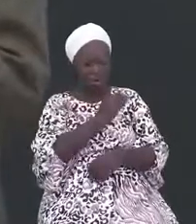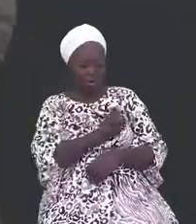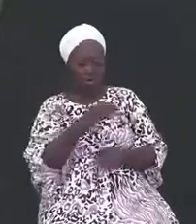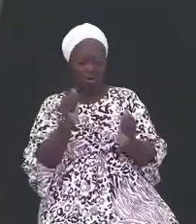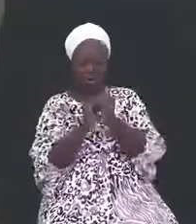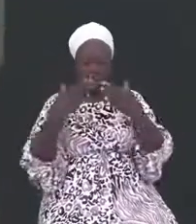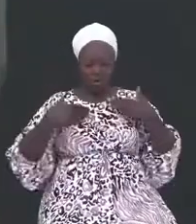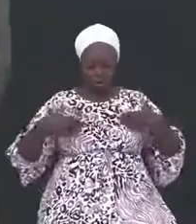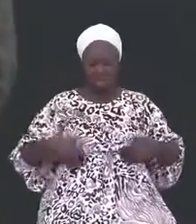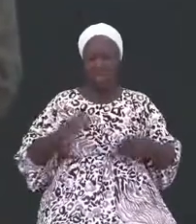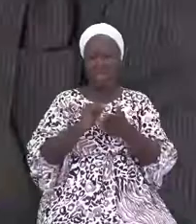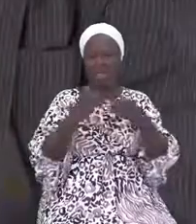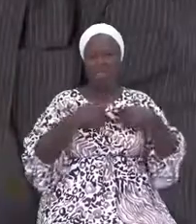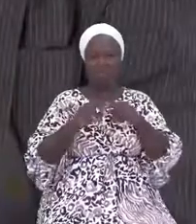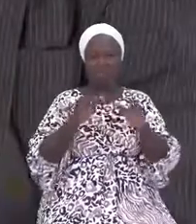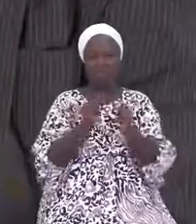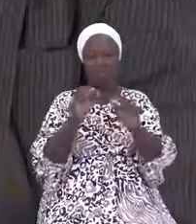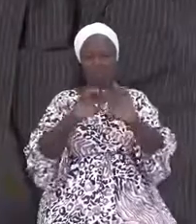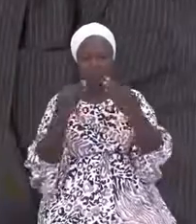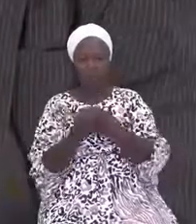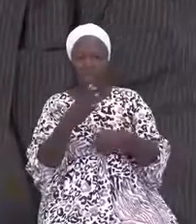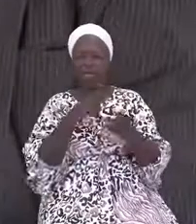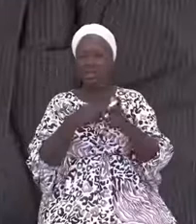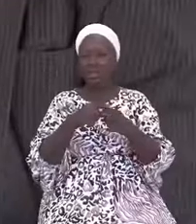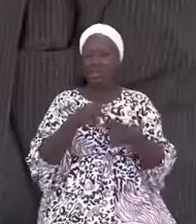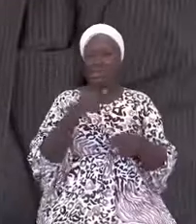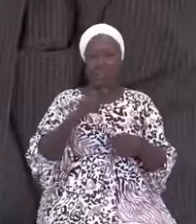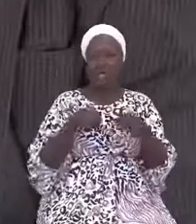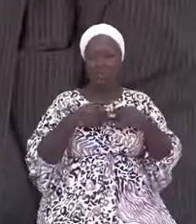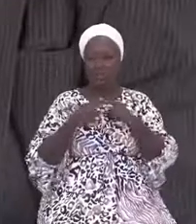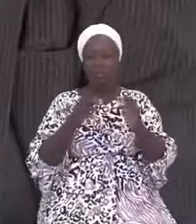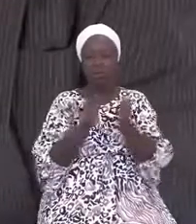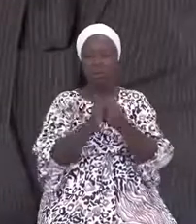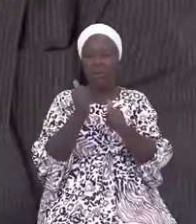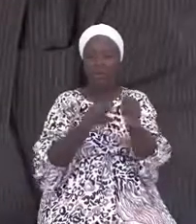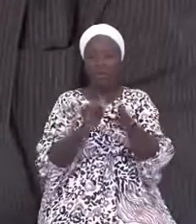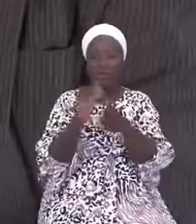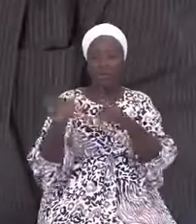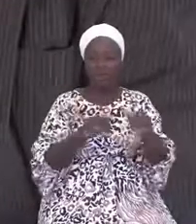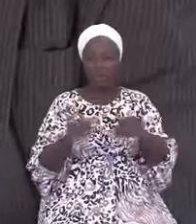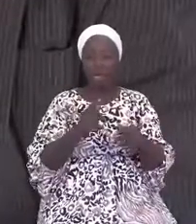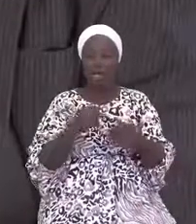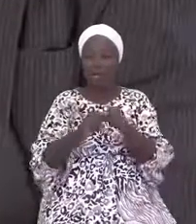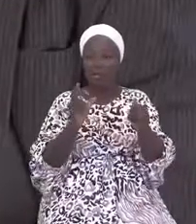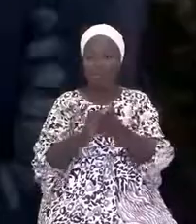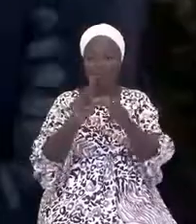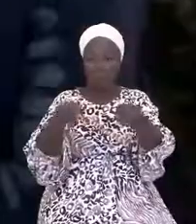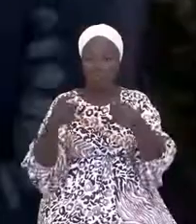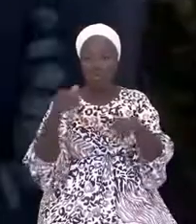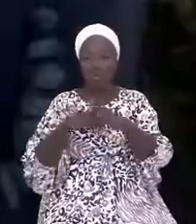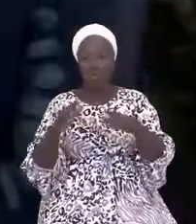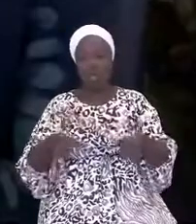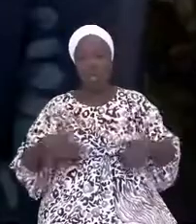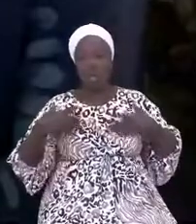corps qui se rapporte à ta famille qui se rapporte à tout ce que tu fais et pas tout de suite iras dans la vie